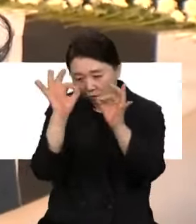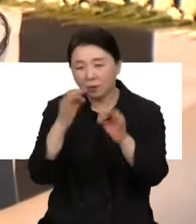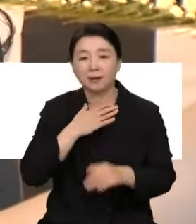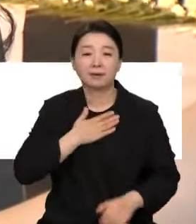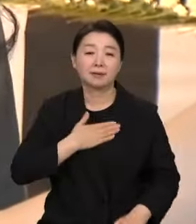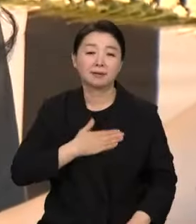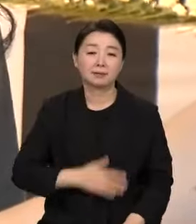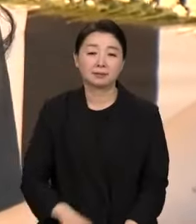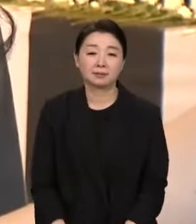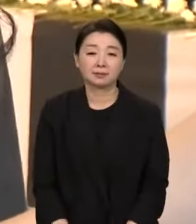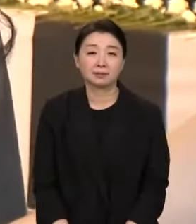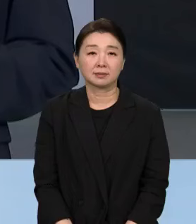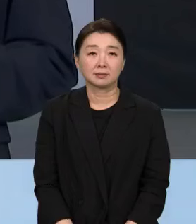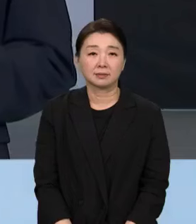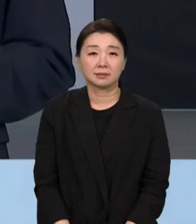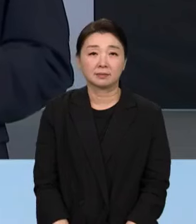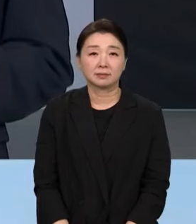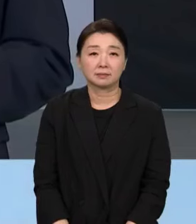됐습니다.